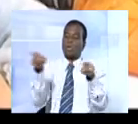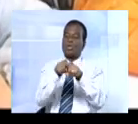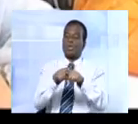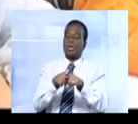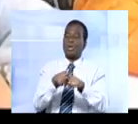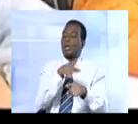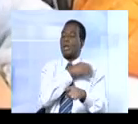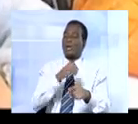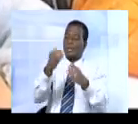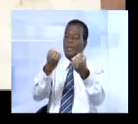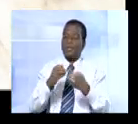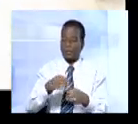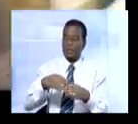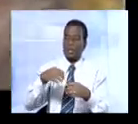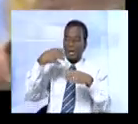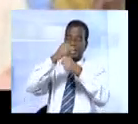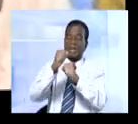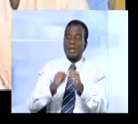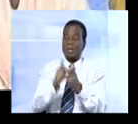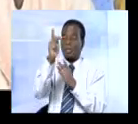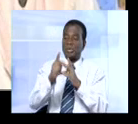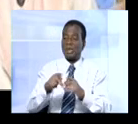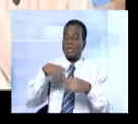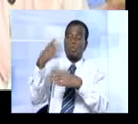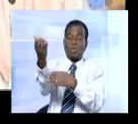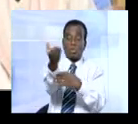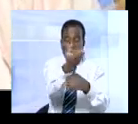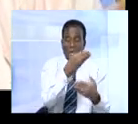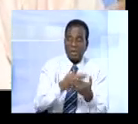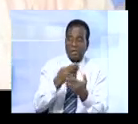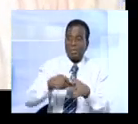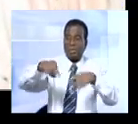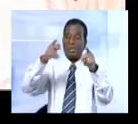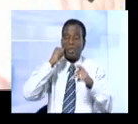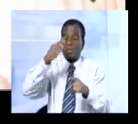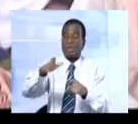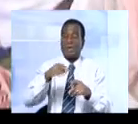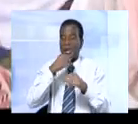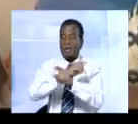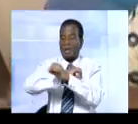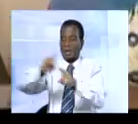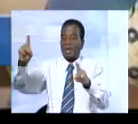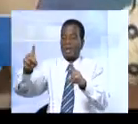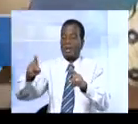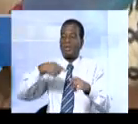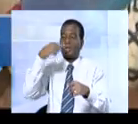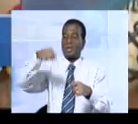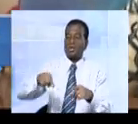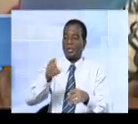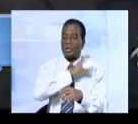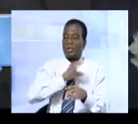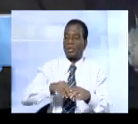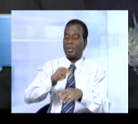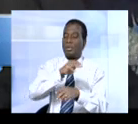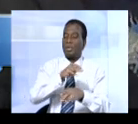aussi initier des projets générateurs de revenus afin de permettre aux femmes d'être indépendantes. Notons que le conseil